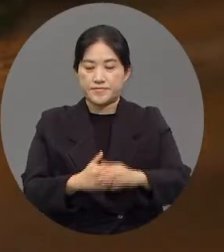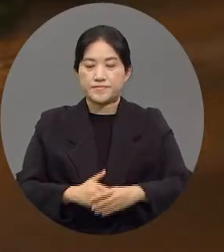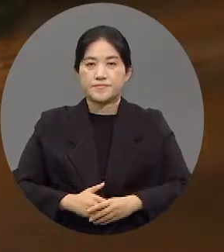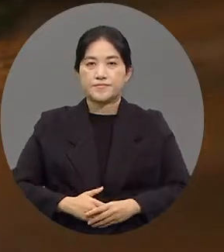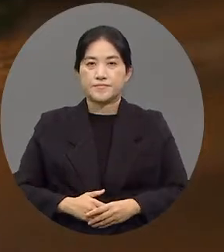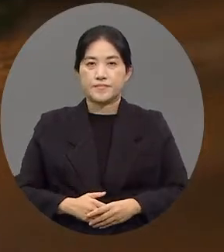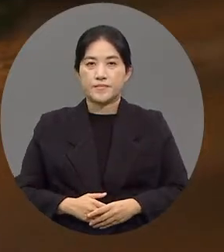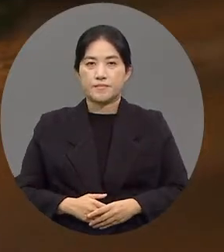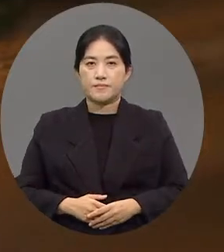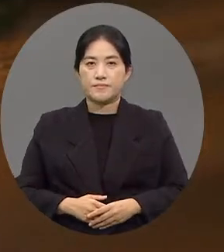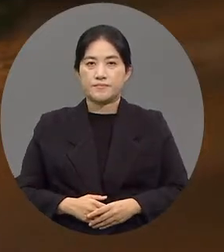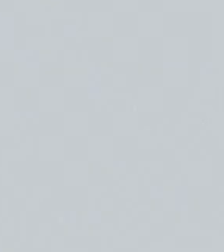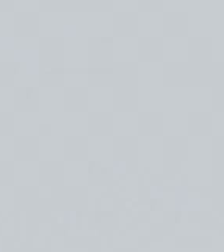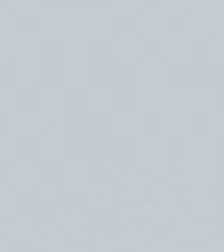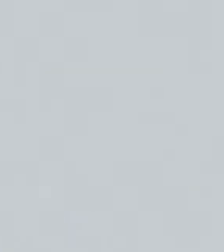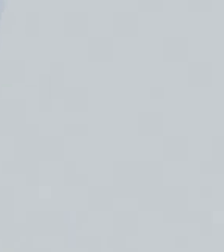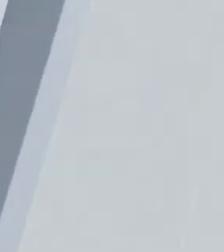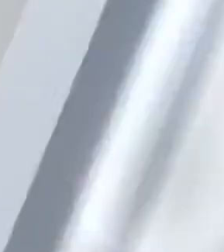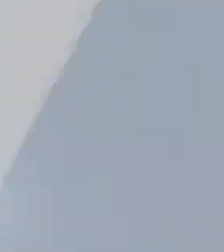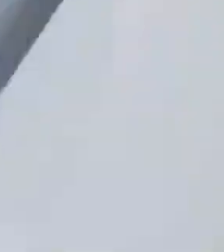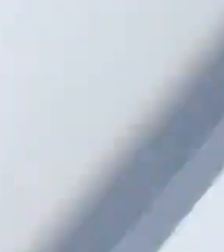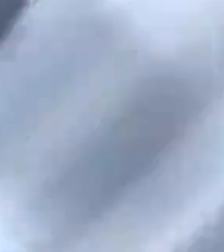뉴스 장슬기입니다.